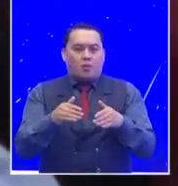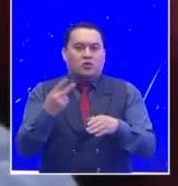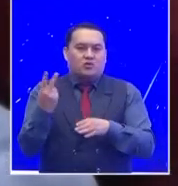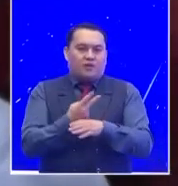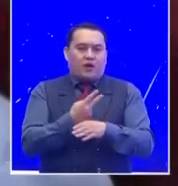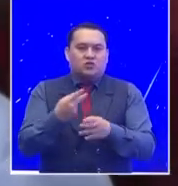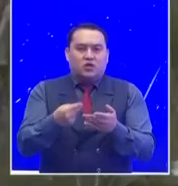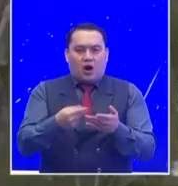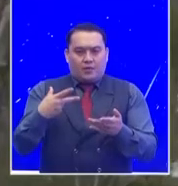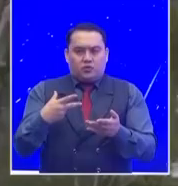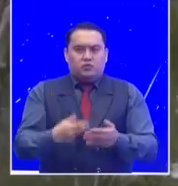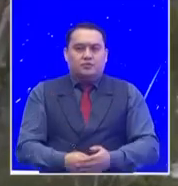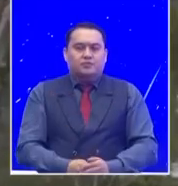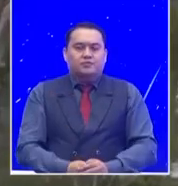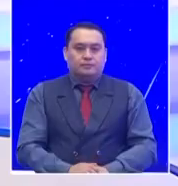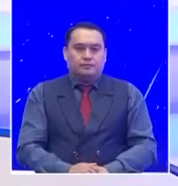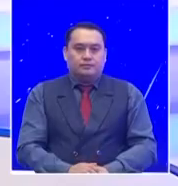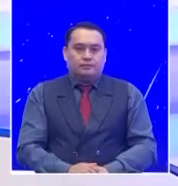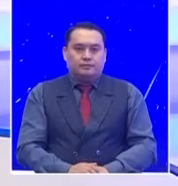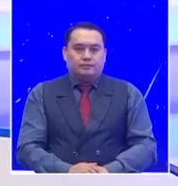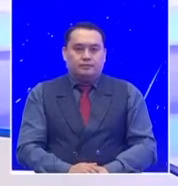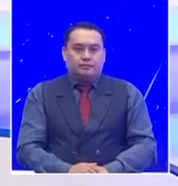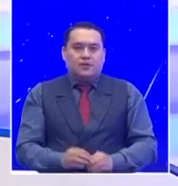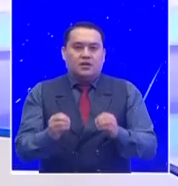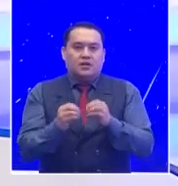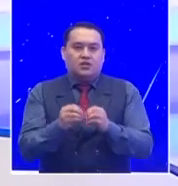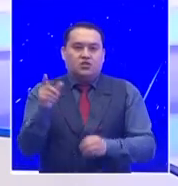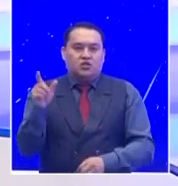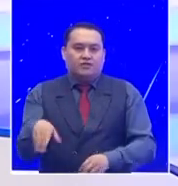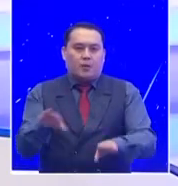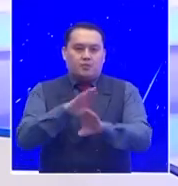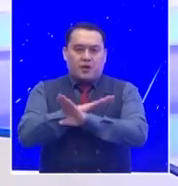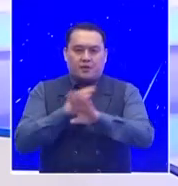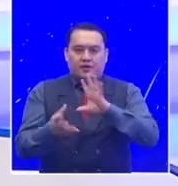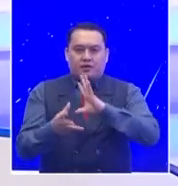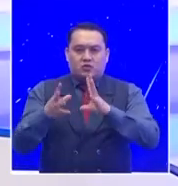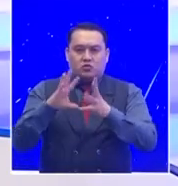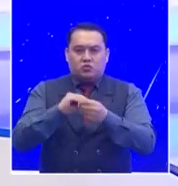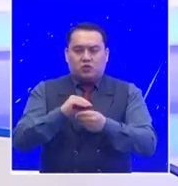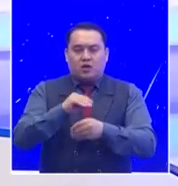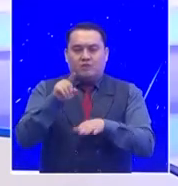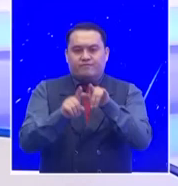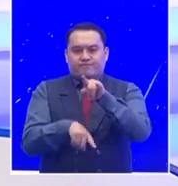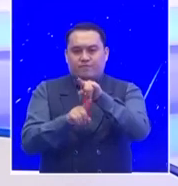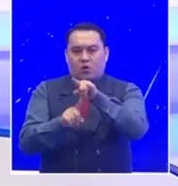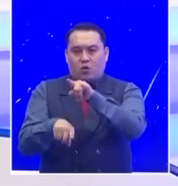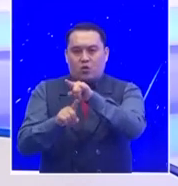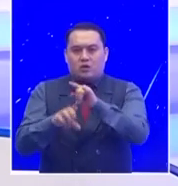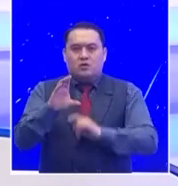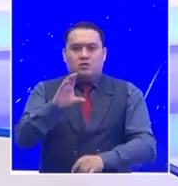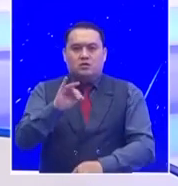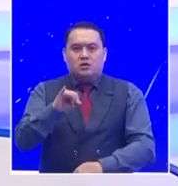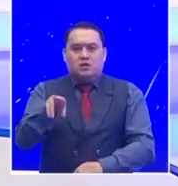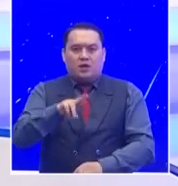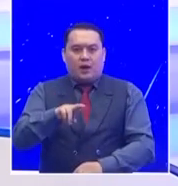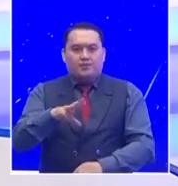берут необходимые анализы. По меньшей мере 10 человек погибли в результате авиаударов по сирийскому городу Эриха к югу